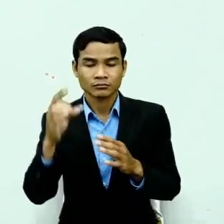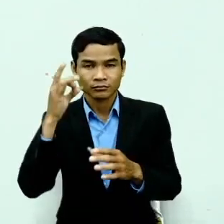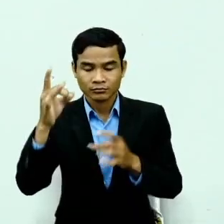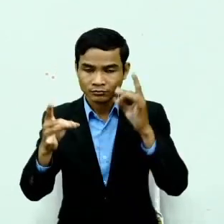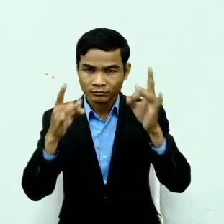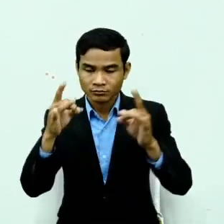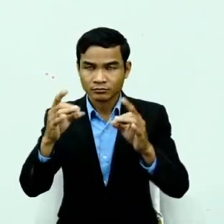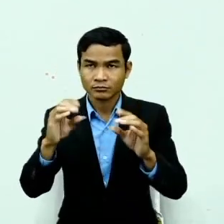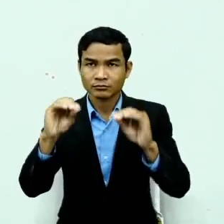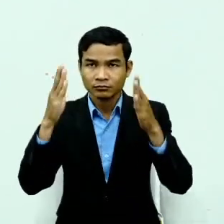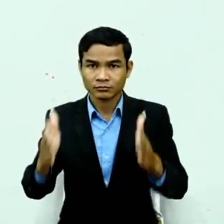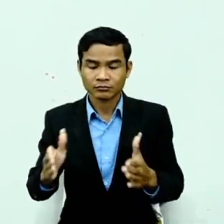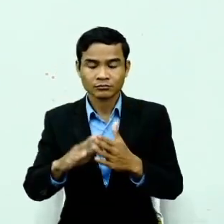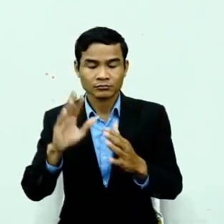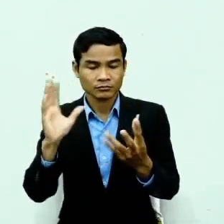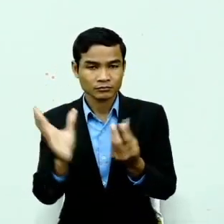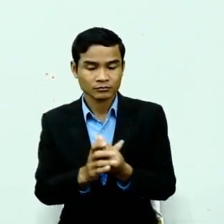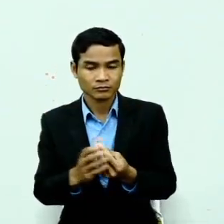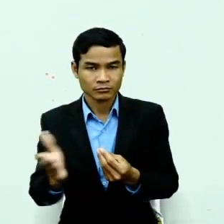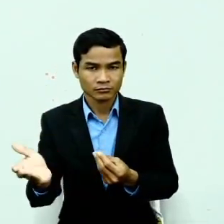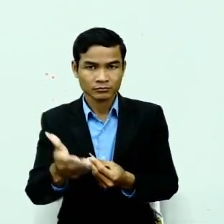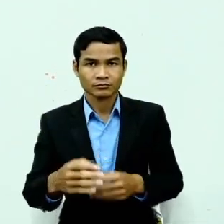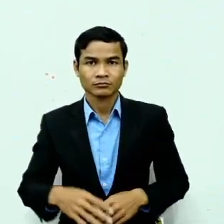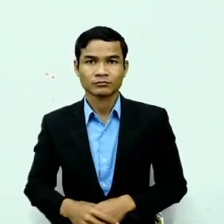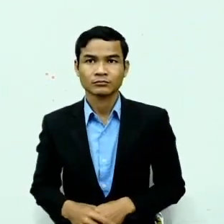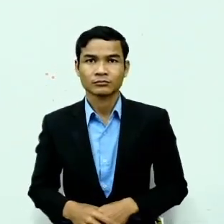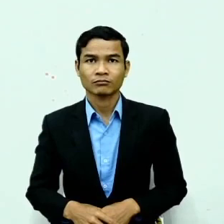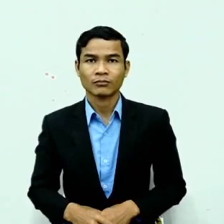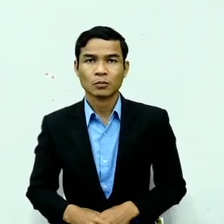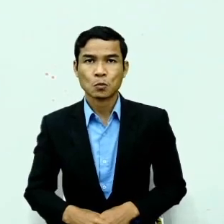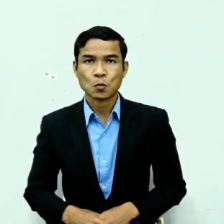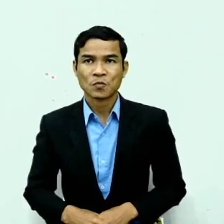bò nè cô rú cốc bụng nìa chà